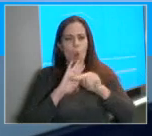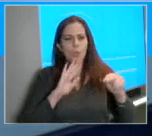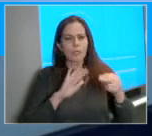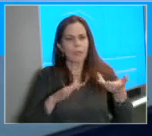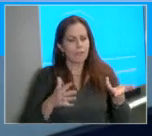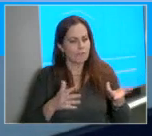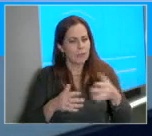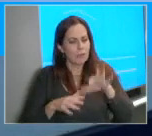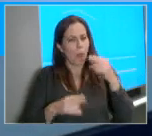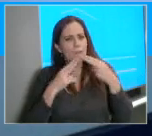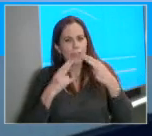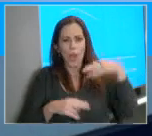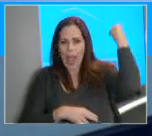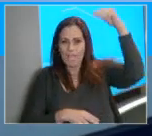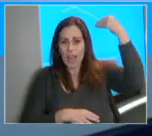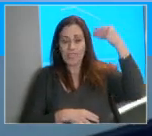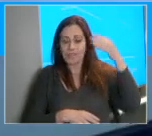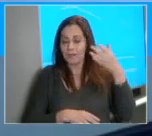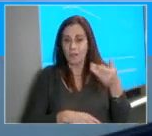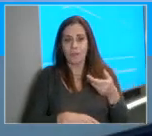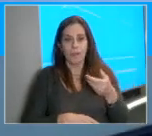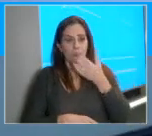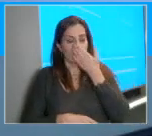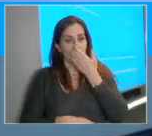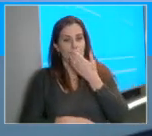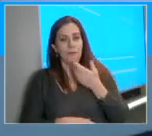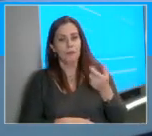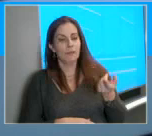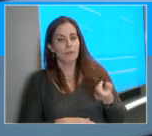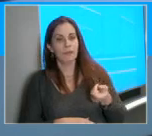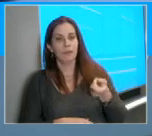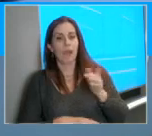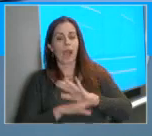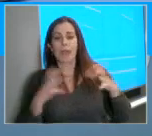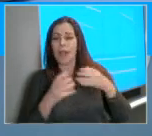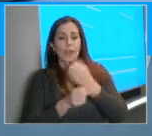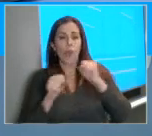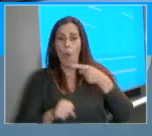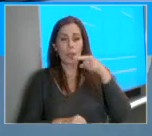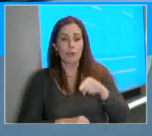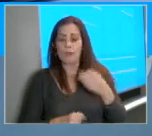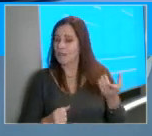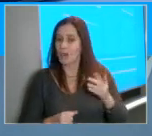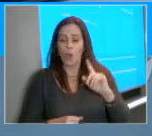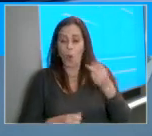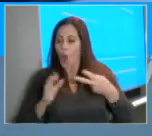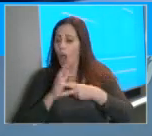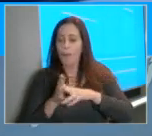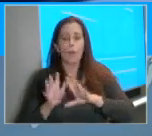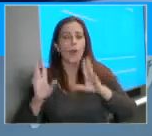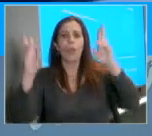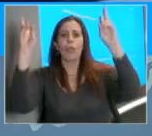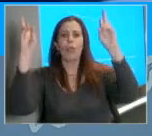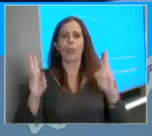להתקדם איזשהו פתרון מפלסטינים שלא ניתקע פה במדינה דולומית. אבל, דודי. רק המחנה הדמוקרטי מדברים על זה. כל המערכת הפוליטית